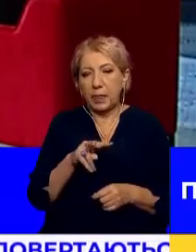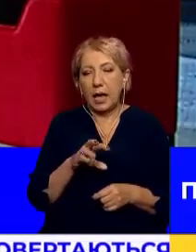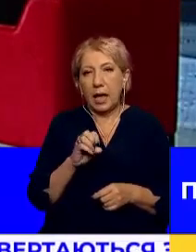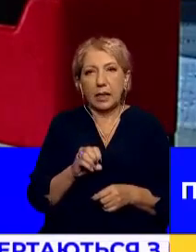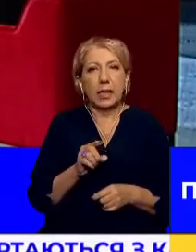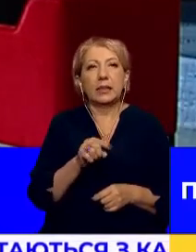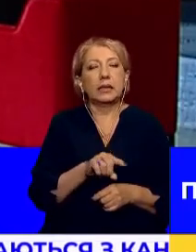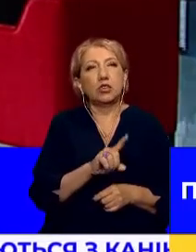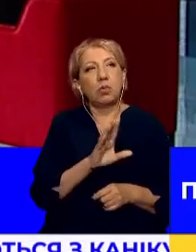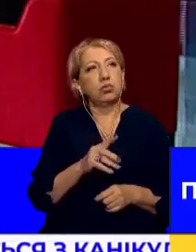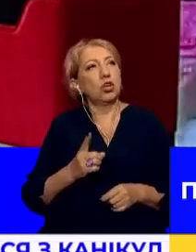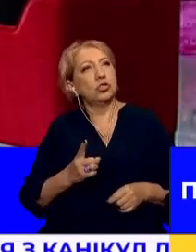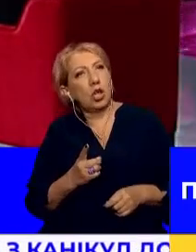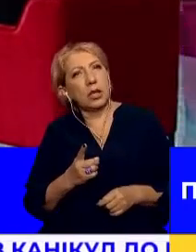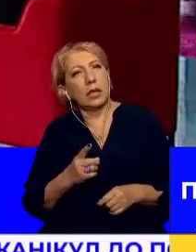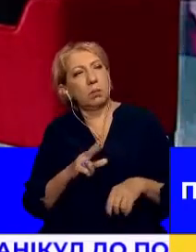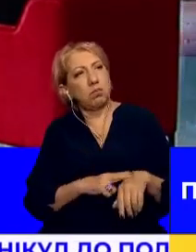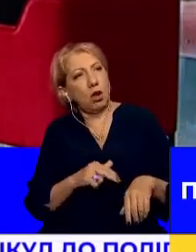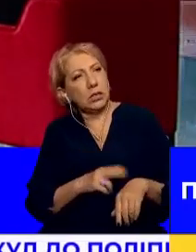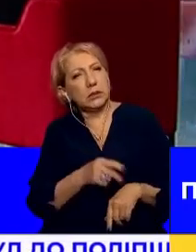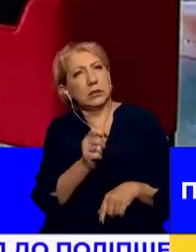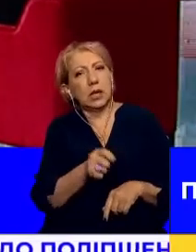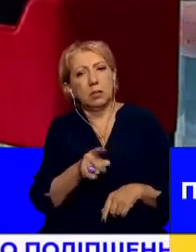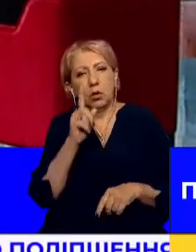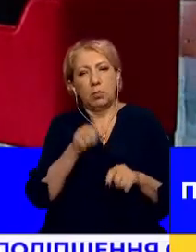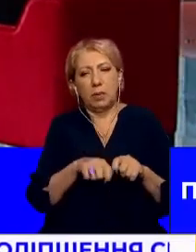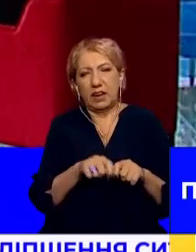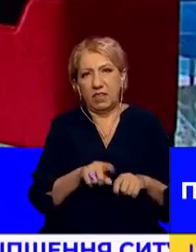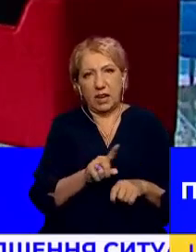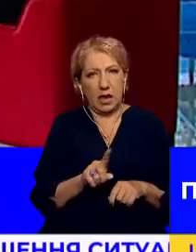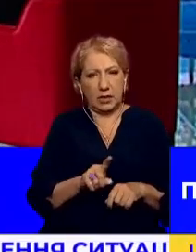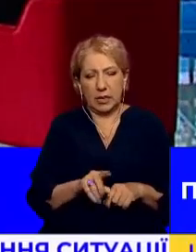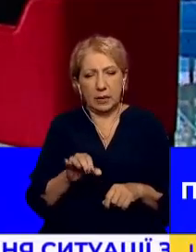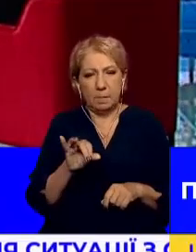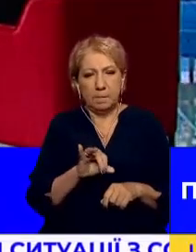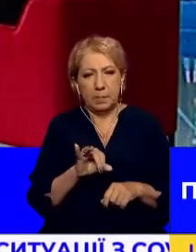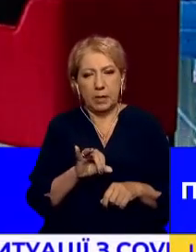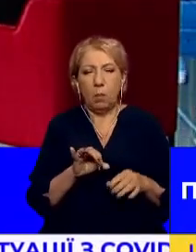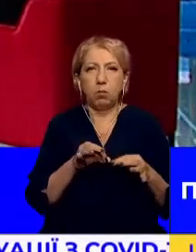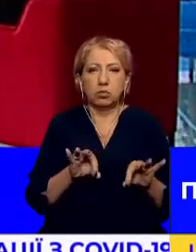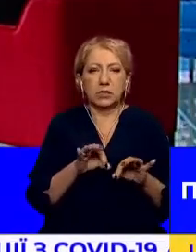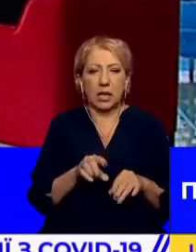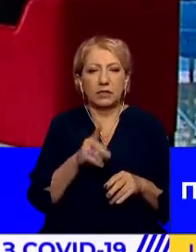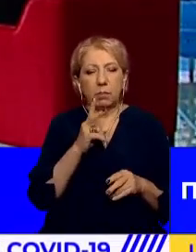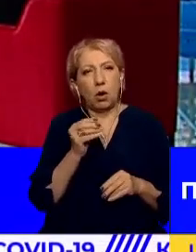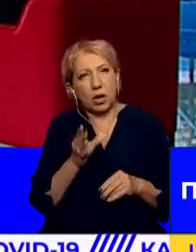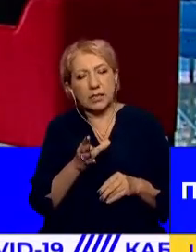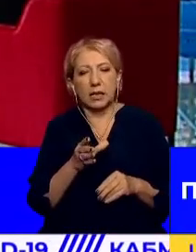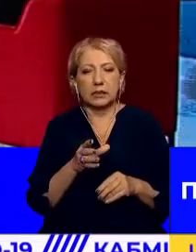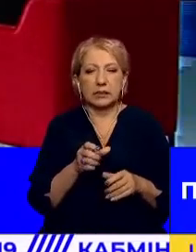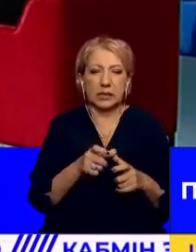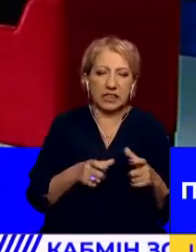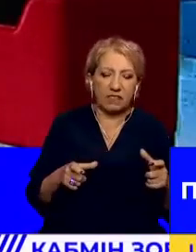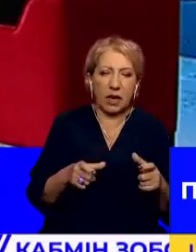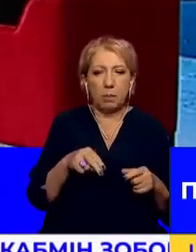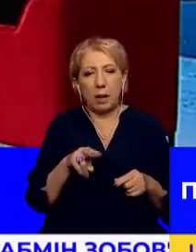не те, що будуть стояти поліція, яка буде перевіряти і пускати. От ви показали там сертифікат